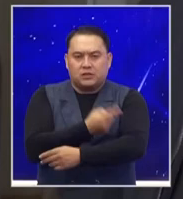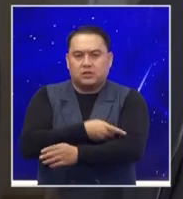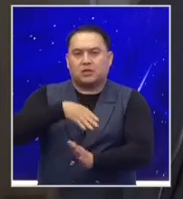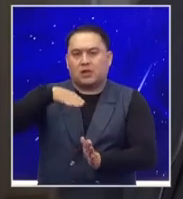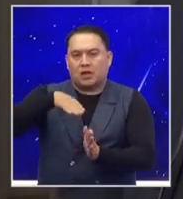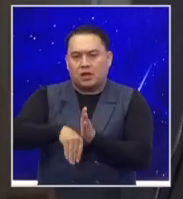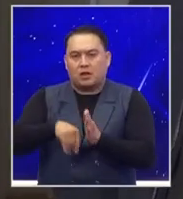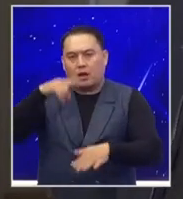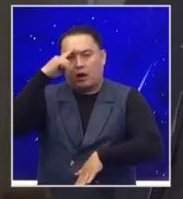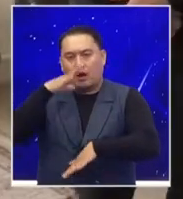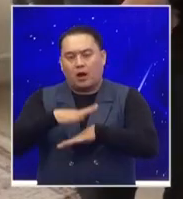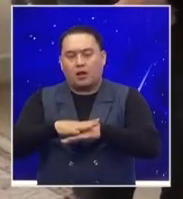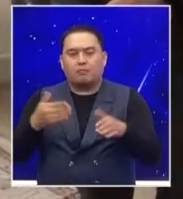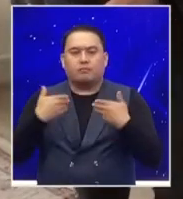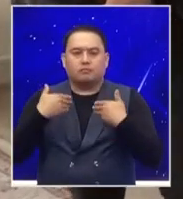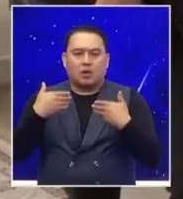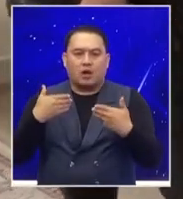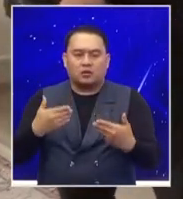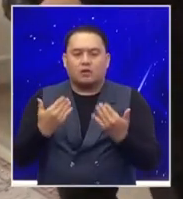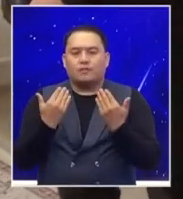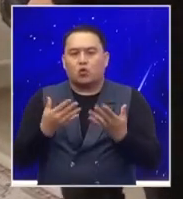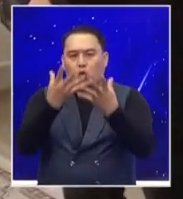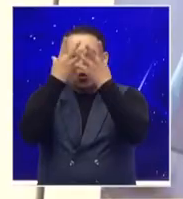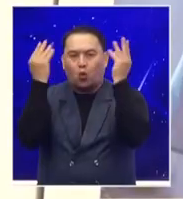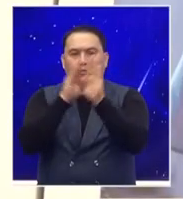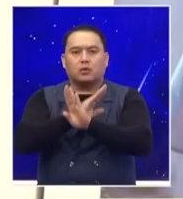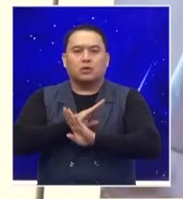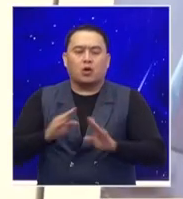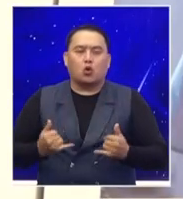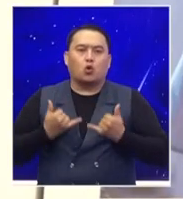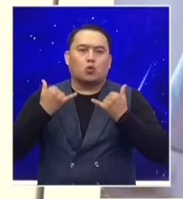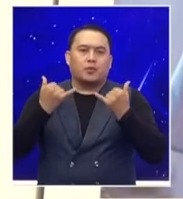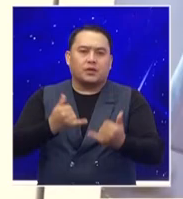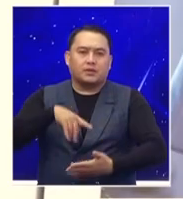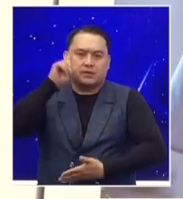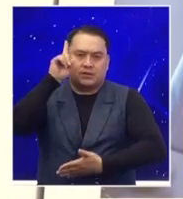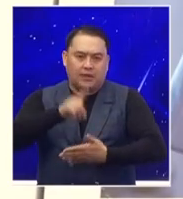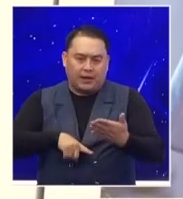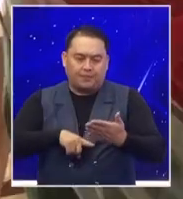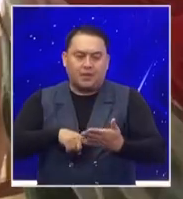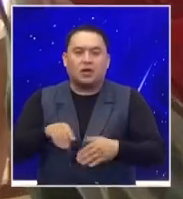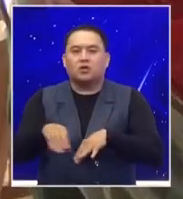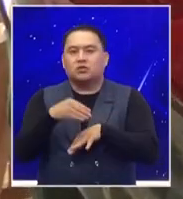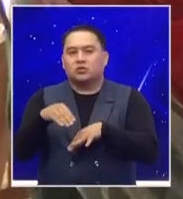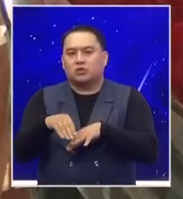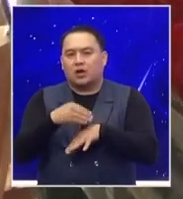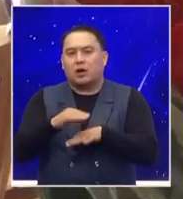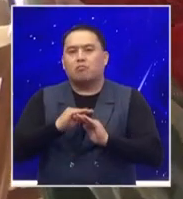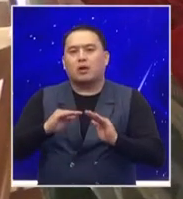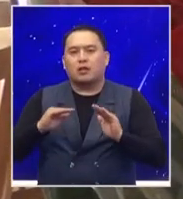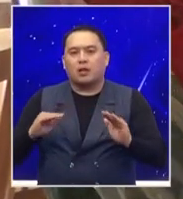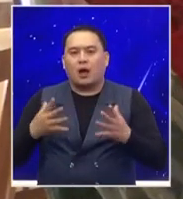қалдырды дейді Амандық Баталов. Айтулы тұлғаның есімі ұмытылмайтынына, ұлықталатынына сенім білдірді. Жары Гүлмира Қадырқызымен